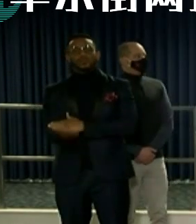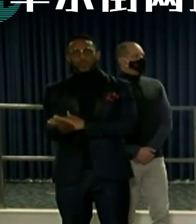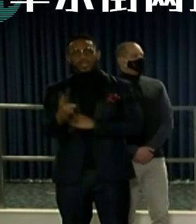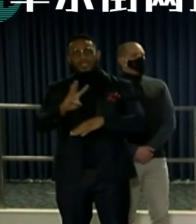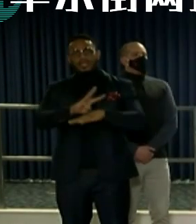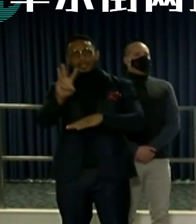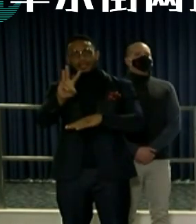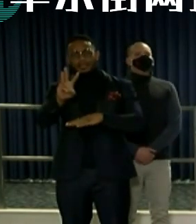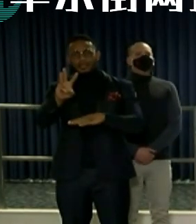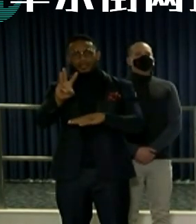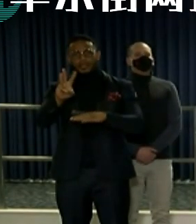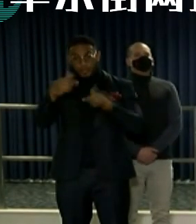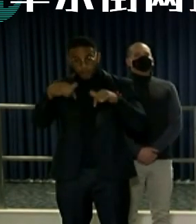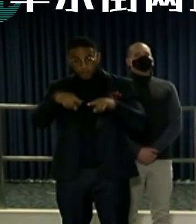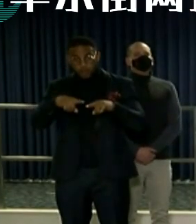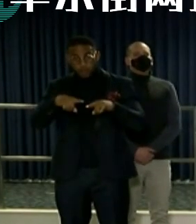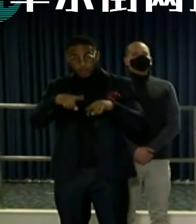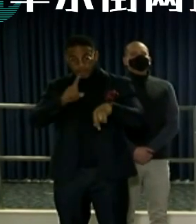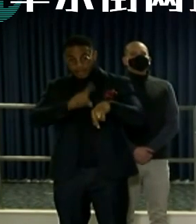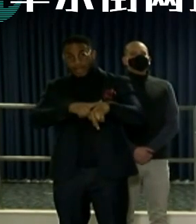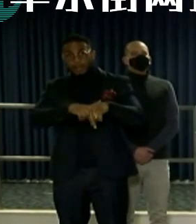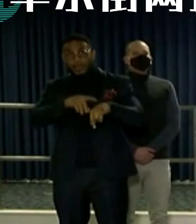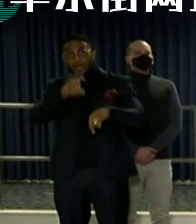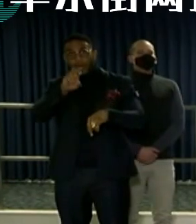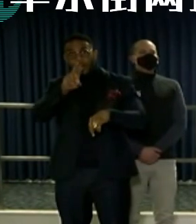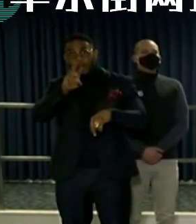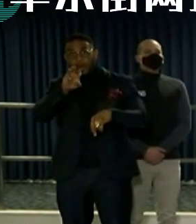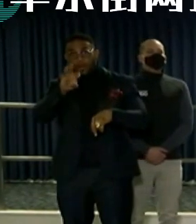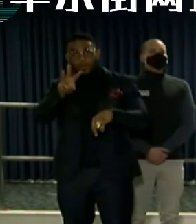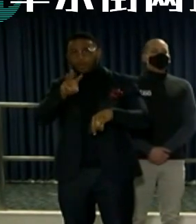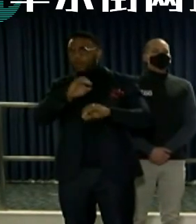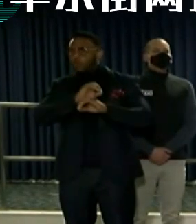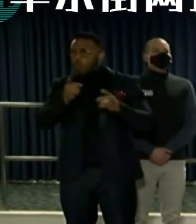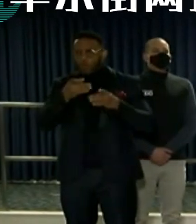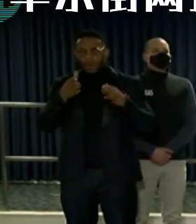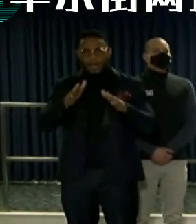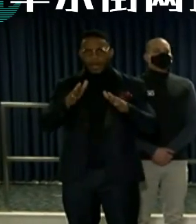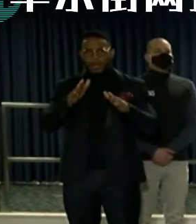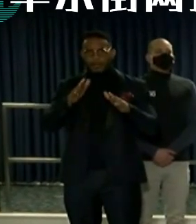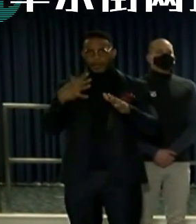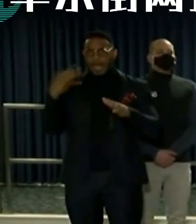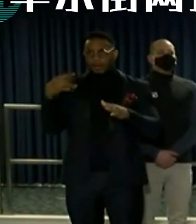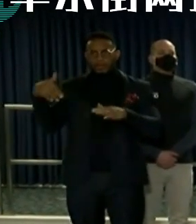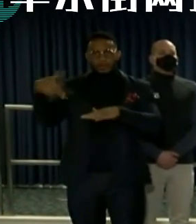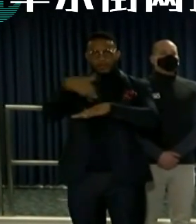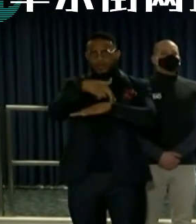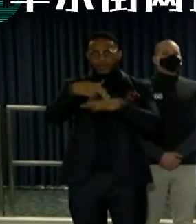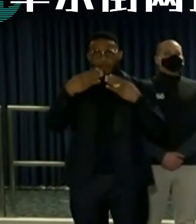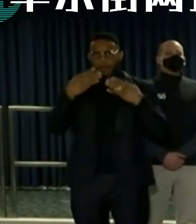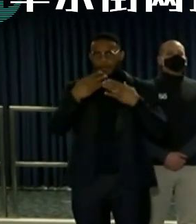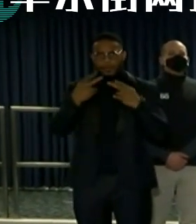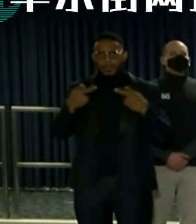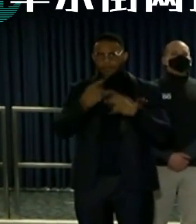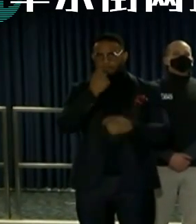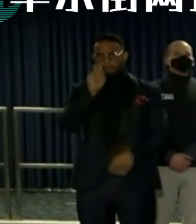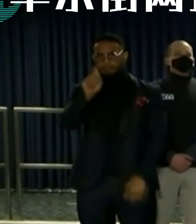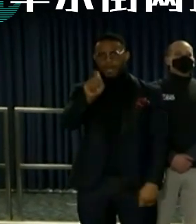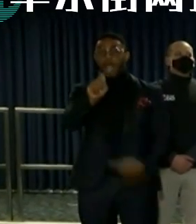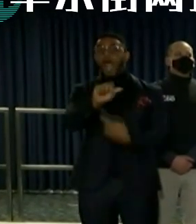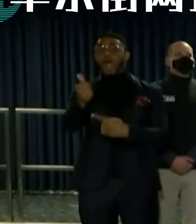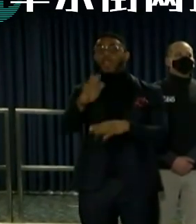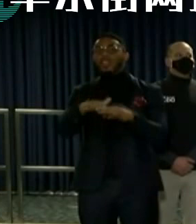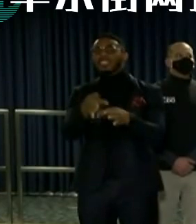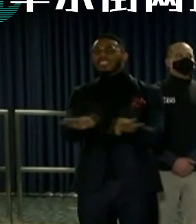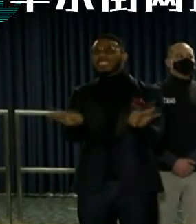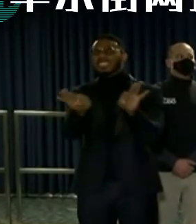个小时内都没有到场。国会大厦距离川普在动乱开始前发表演讲抨击选举的地方很近，他声称这